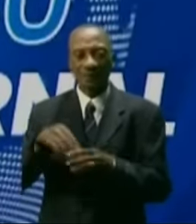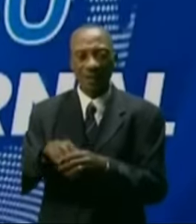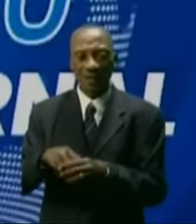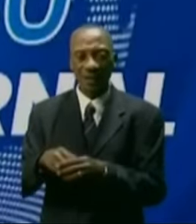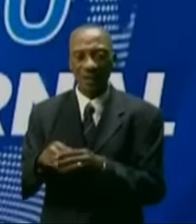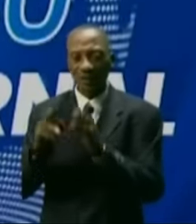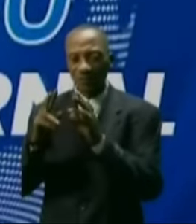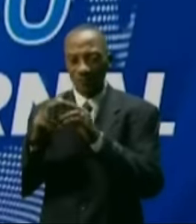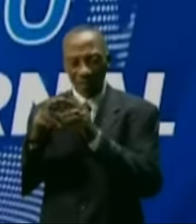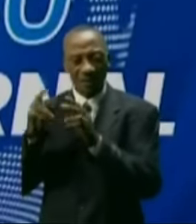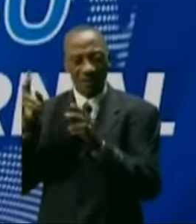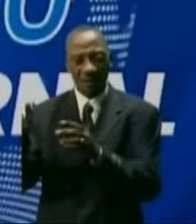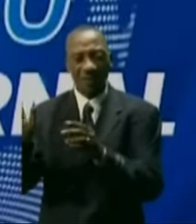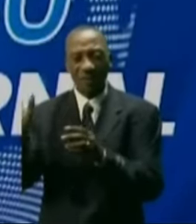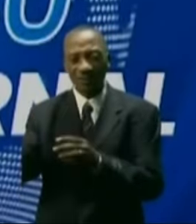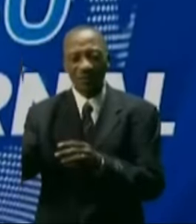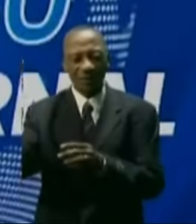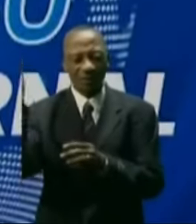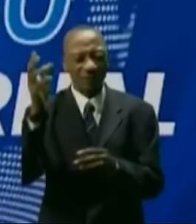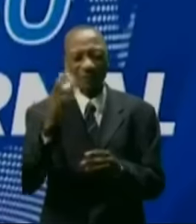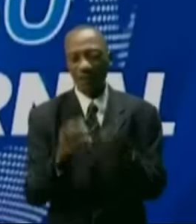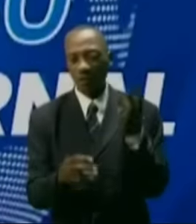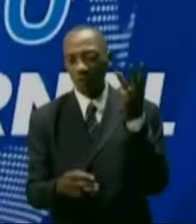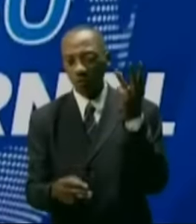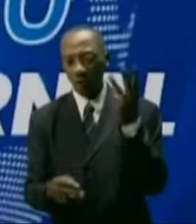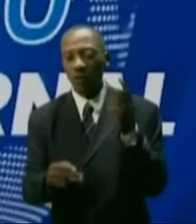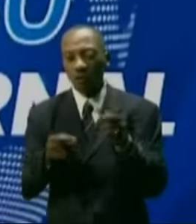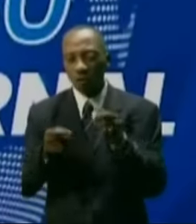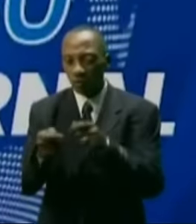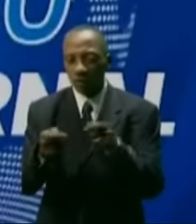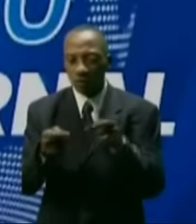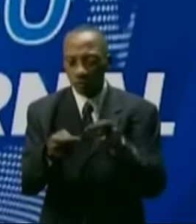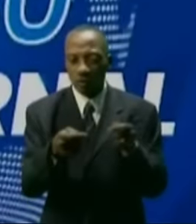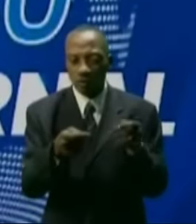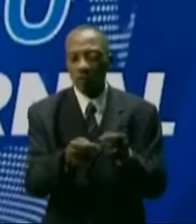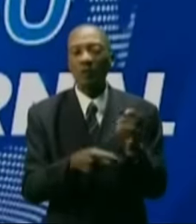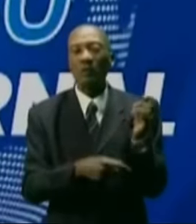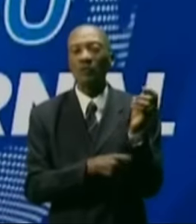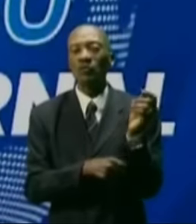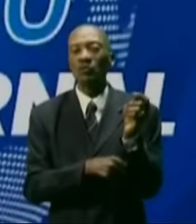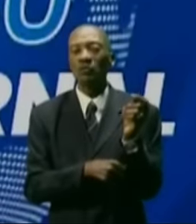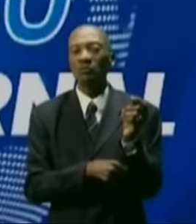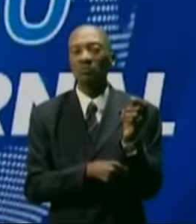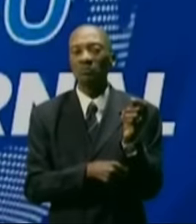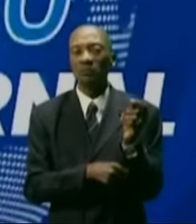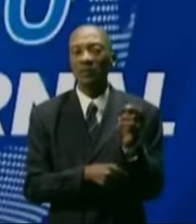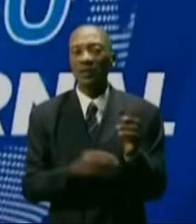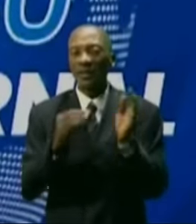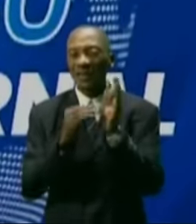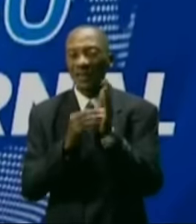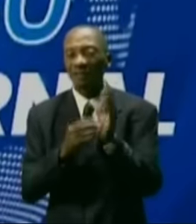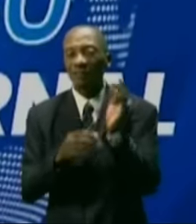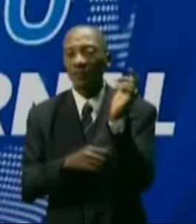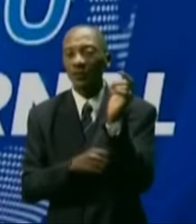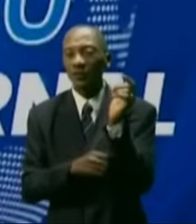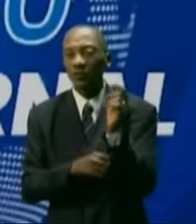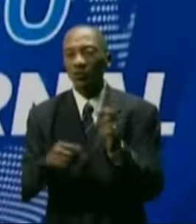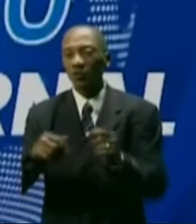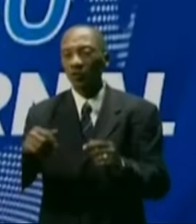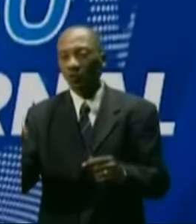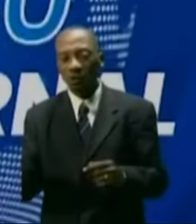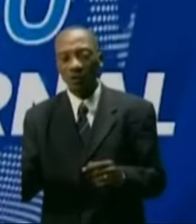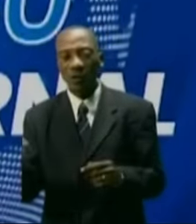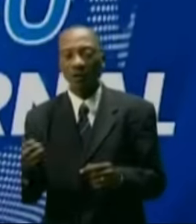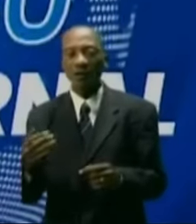2 personnes tuées à Kémé, au total 41 personnes ont perdu la vie et 9 autres personnes ont été